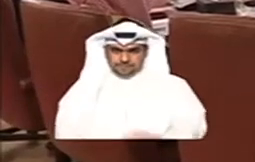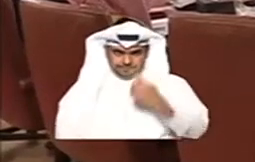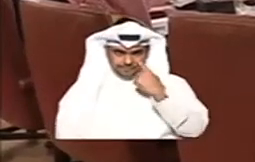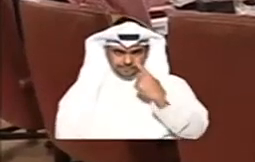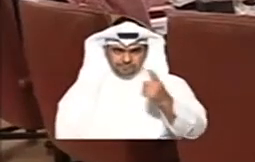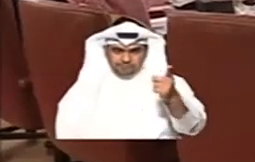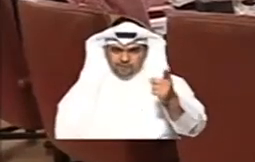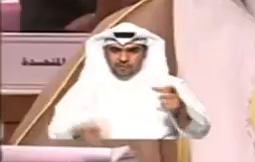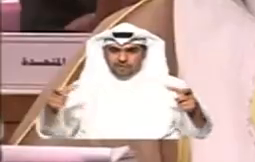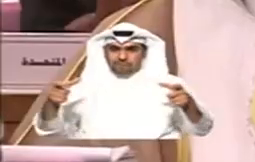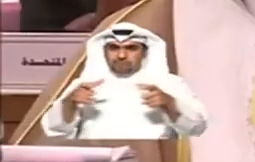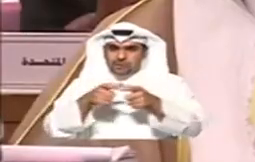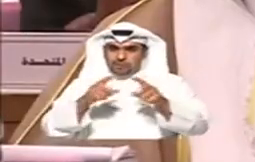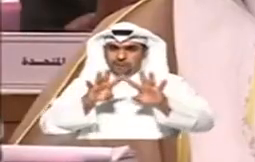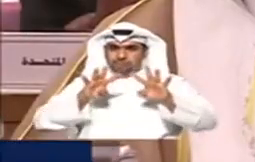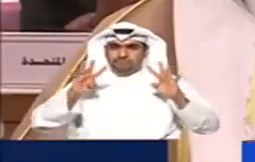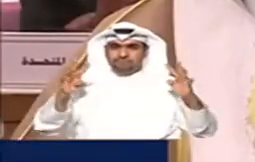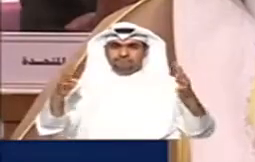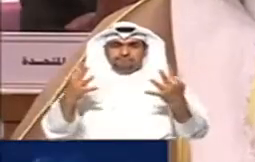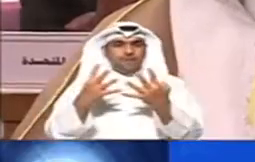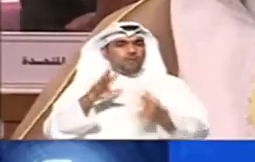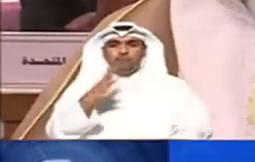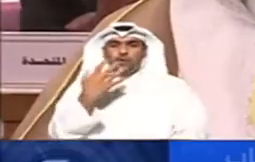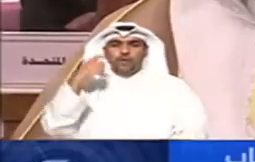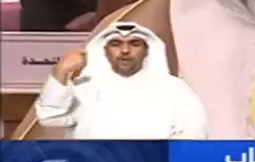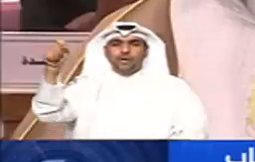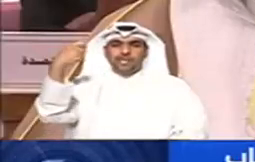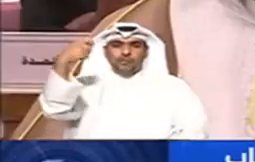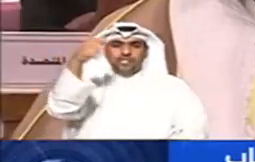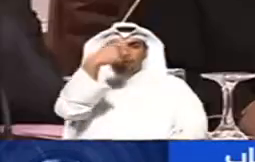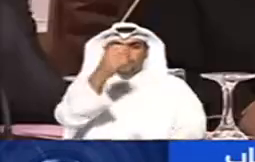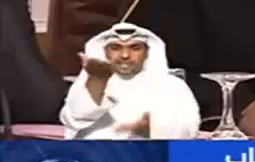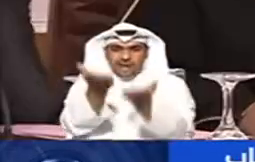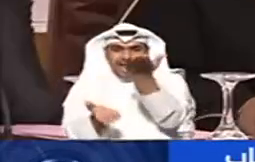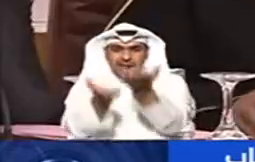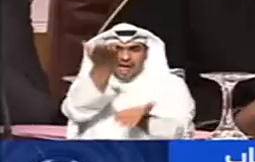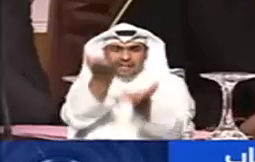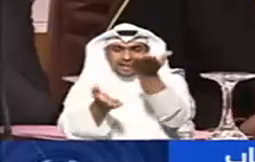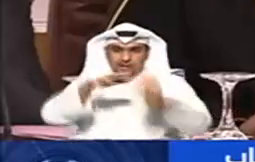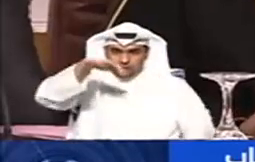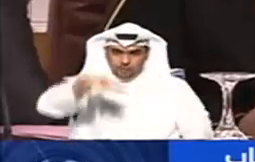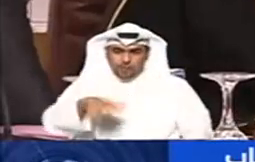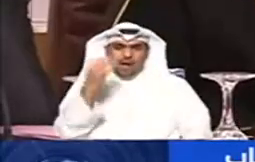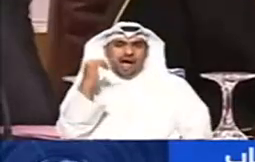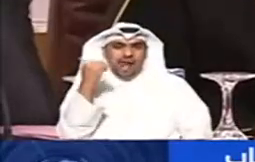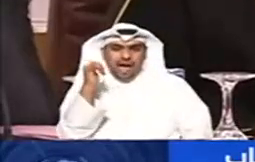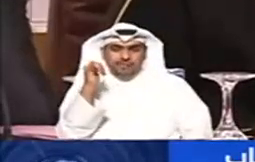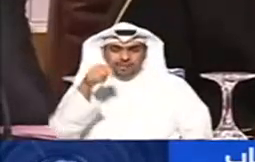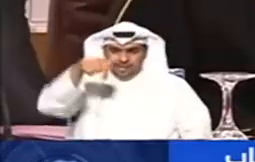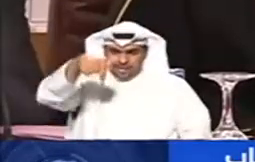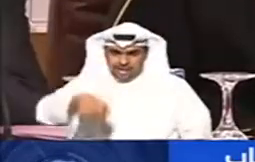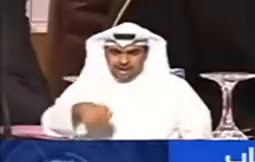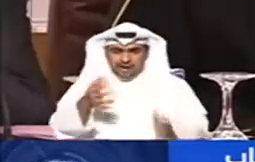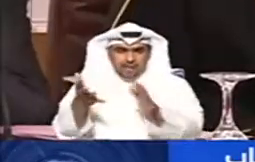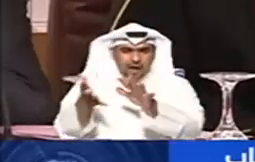بمشاركة كويتية انطلقت من مقر الأمانة العامة لجامعة الدول العربية أعمال الدورة 35 لمجلس